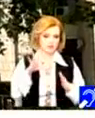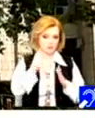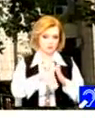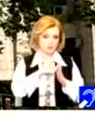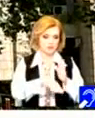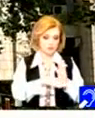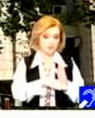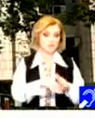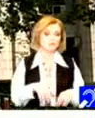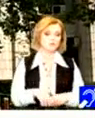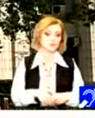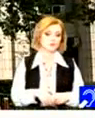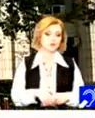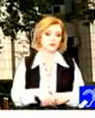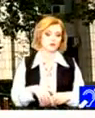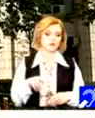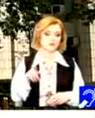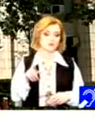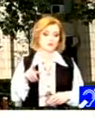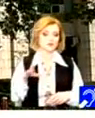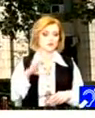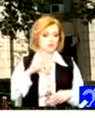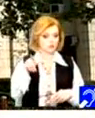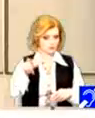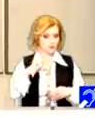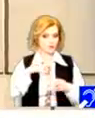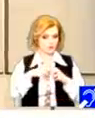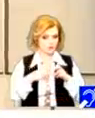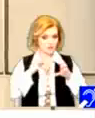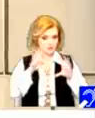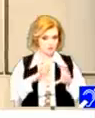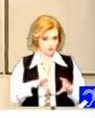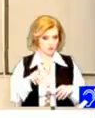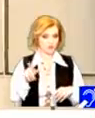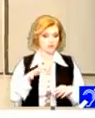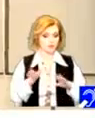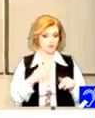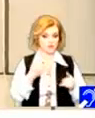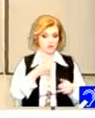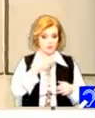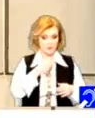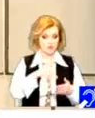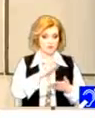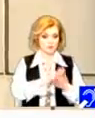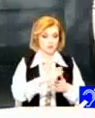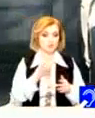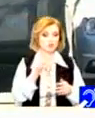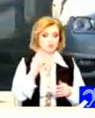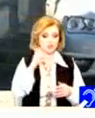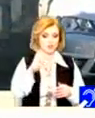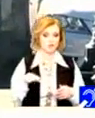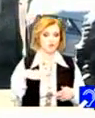dosarul Motorina, în care Sorin Blejnar a fost achitat în primă instanță. În această după-amiază s-au înscris și Daniel